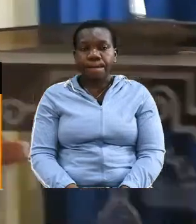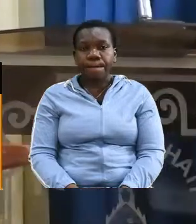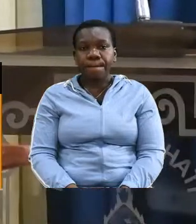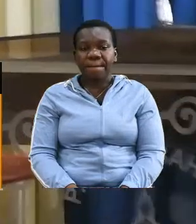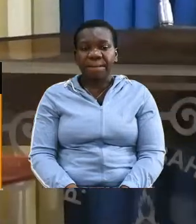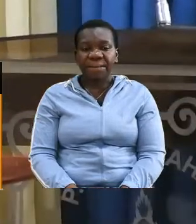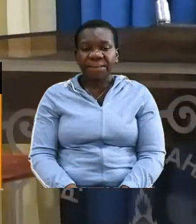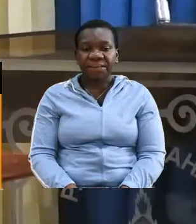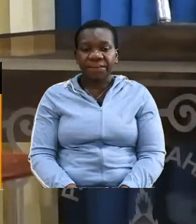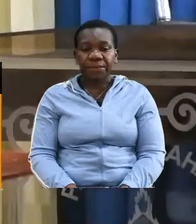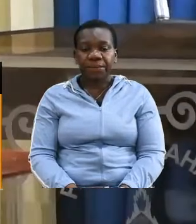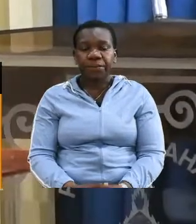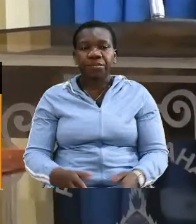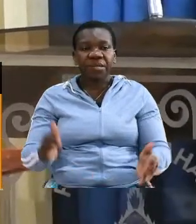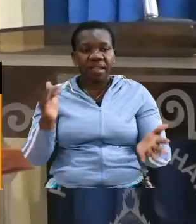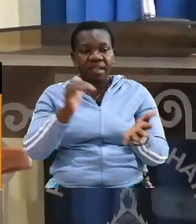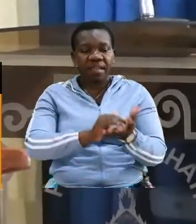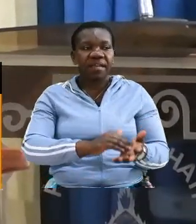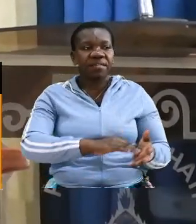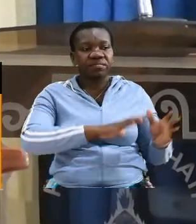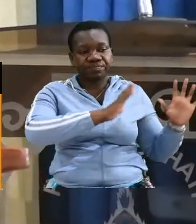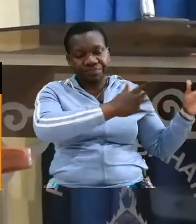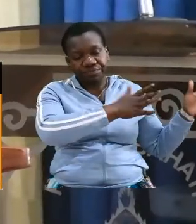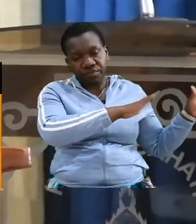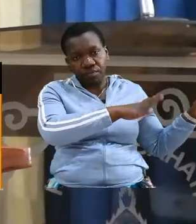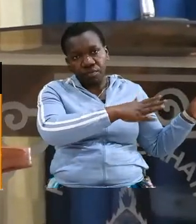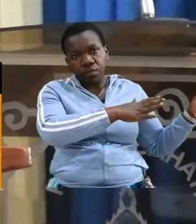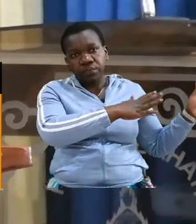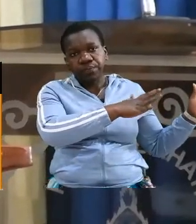Makofi mazito kwa wanakoya.